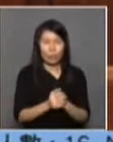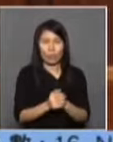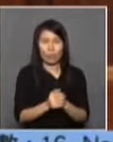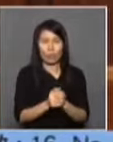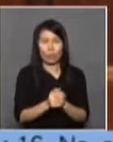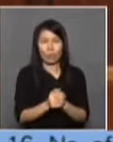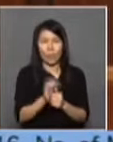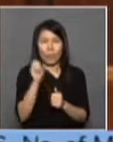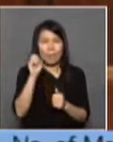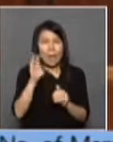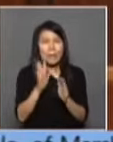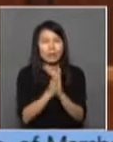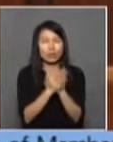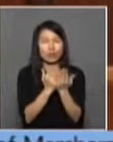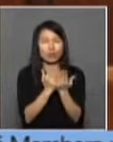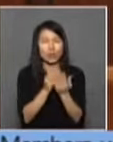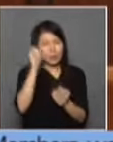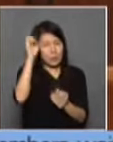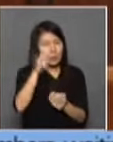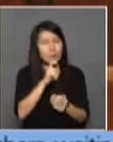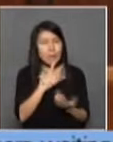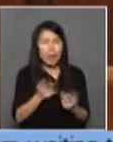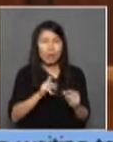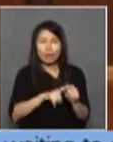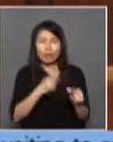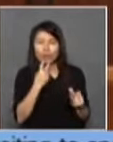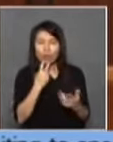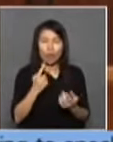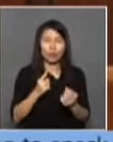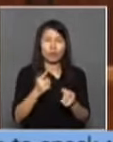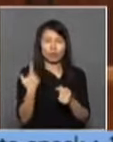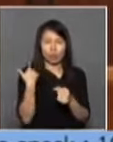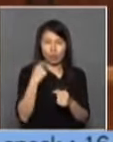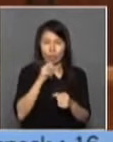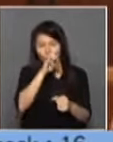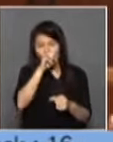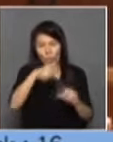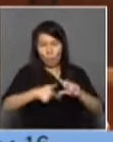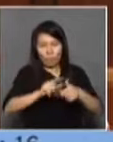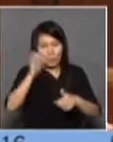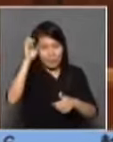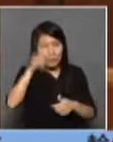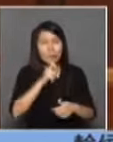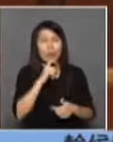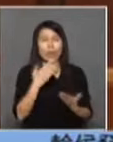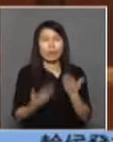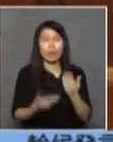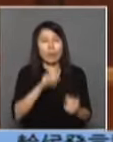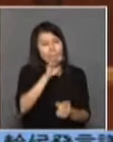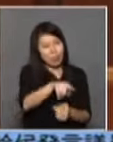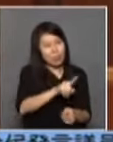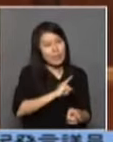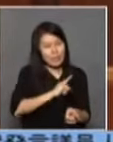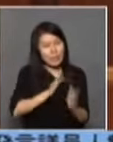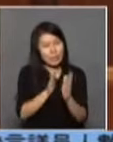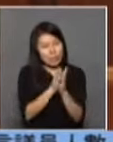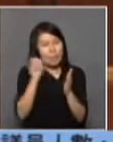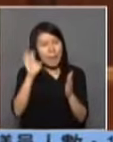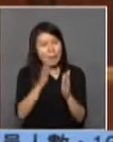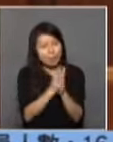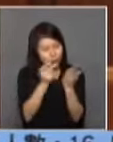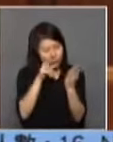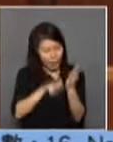白皮書有意見啊，對中央最近一啲講法有意見。但係你一問佢，你自己有冇睇過白皮書？你